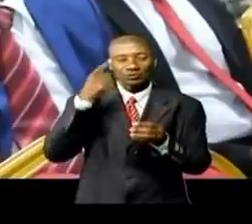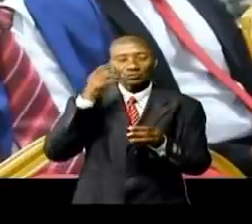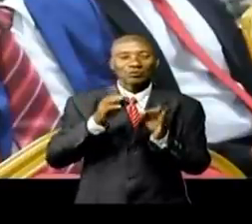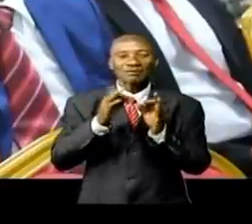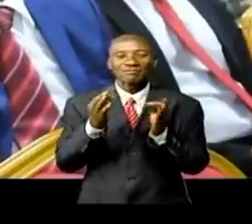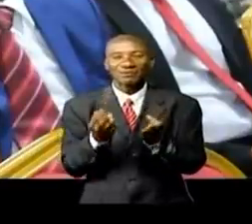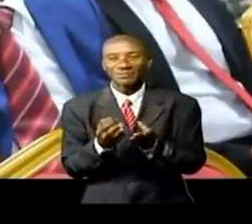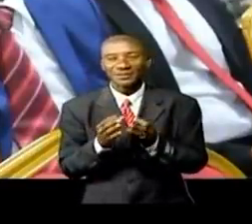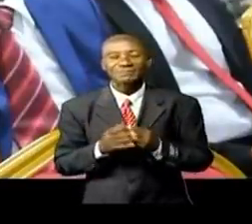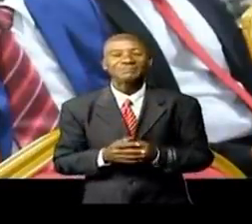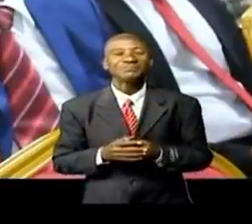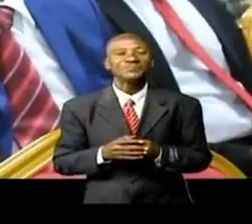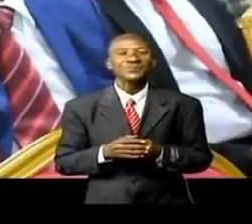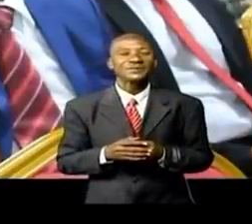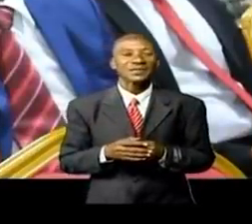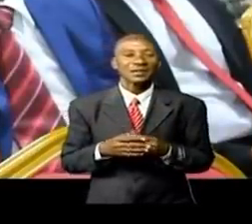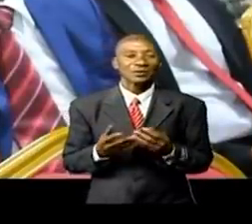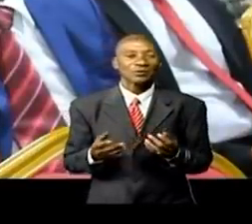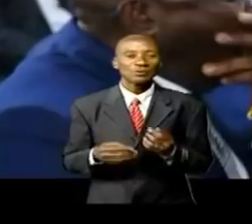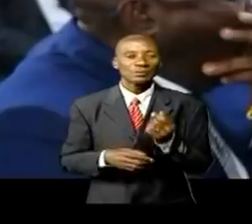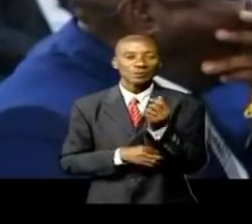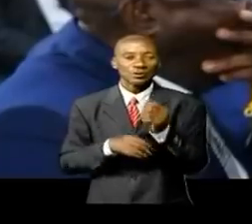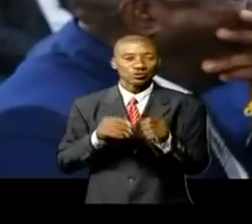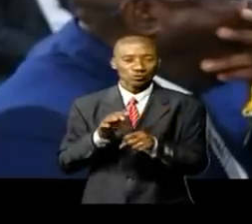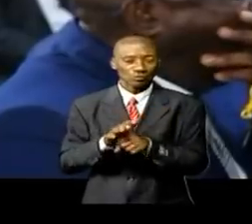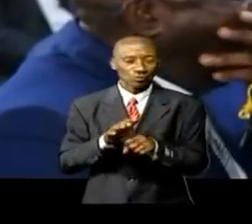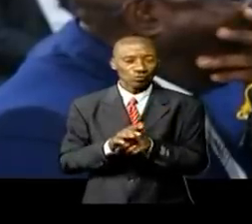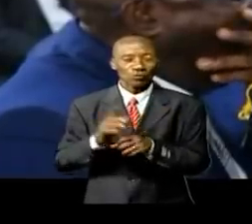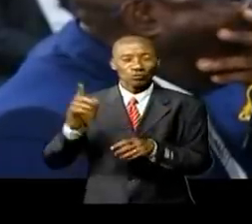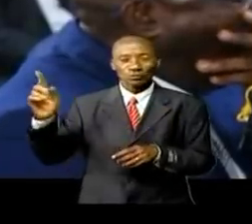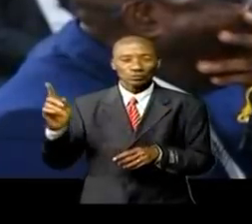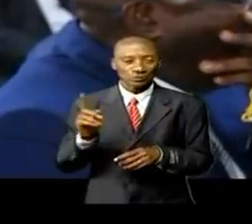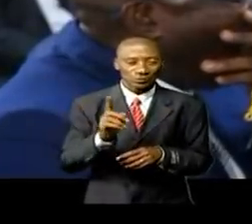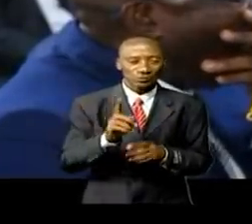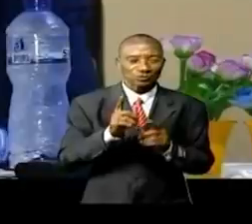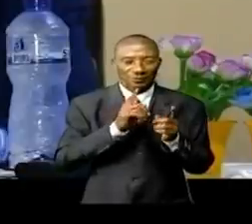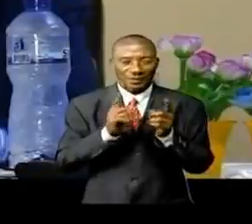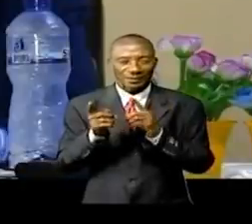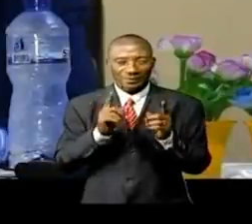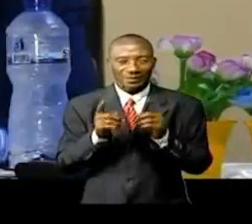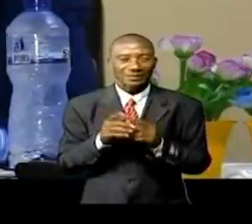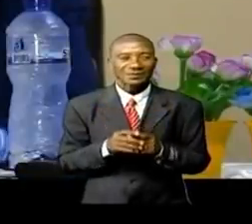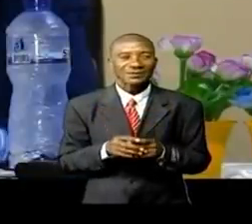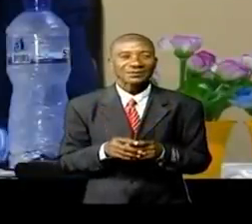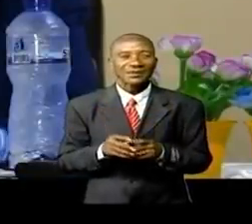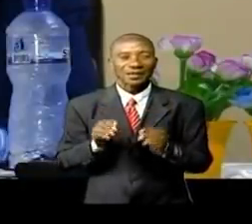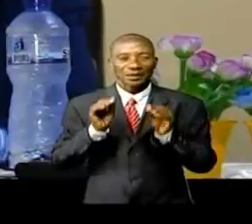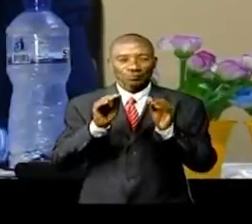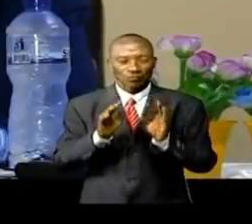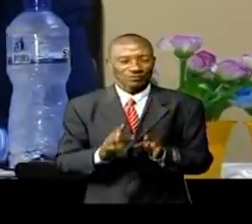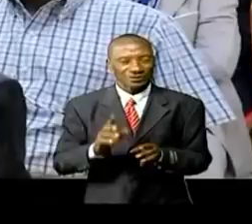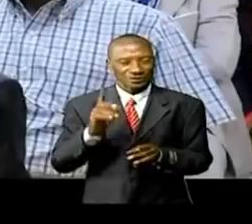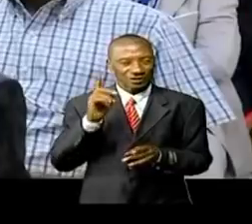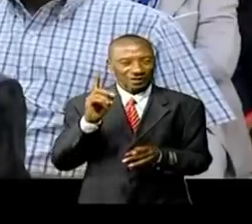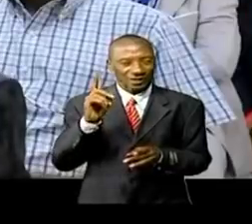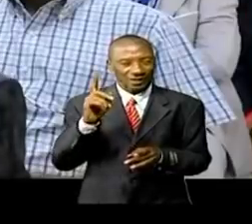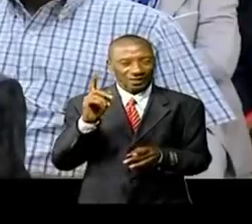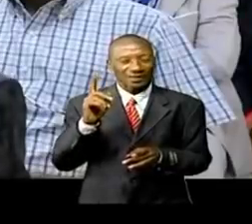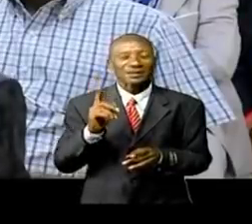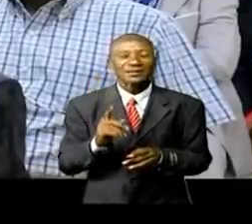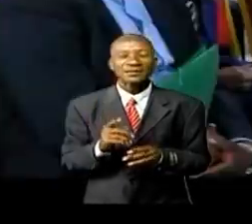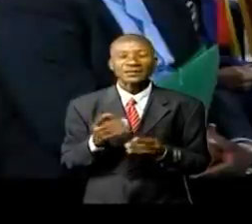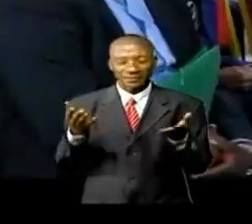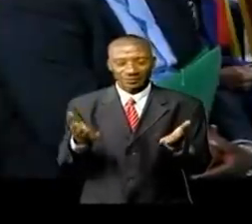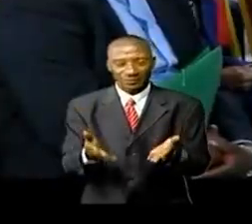Les panels prévoient beaucoup d'intervenants, au nombre desquels se trouve le professeur Léonard Abbé Saint-Eddy, le professeur Léon